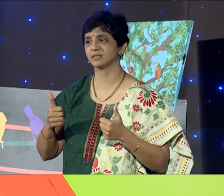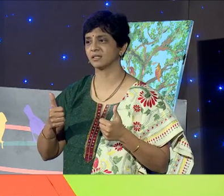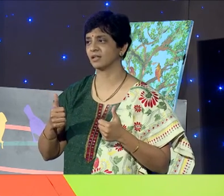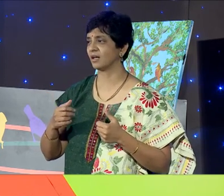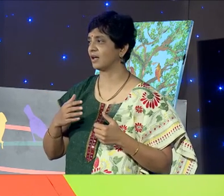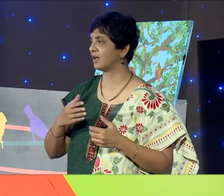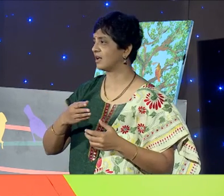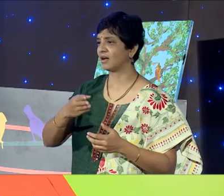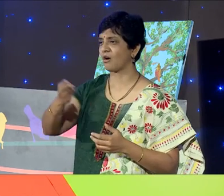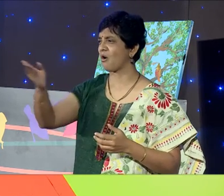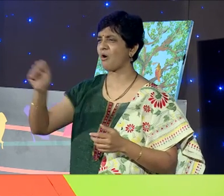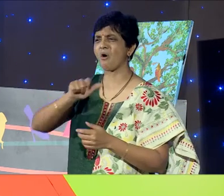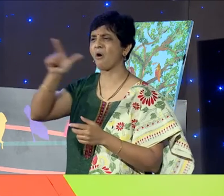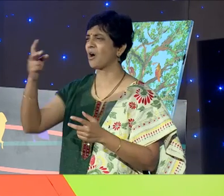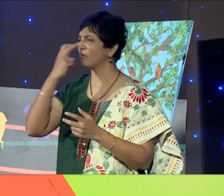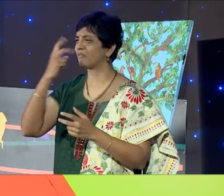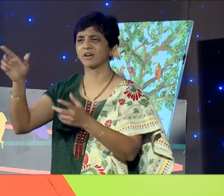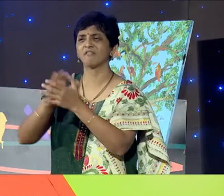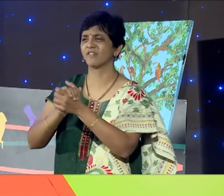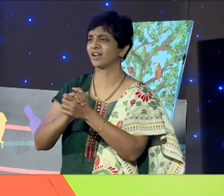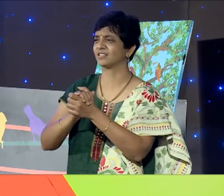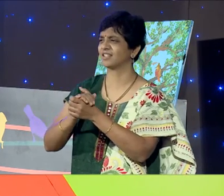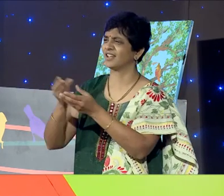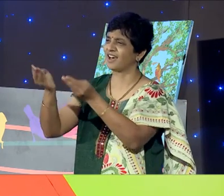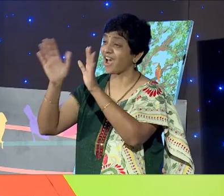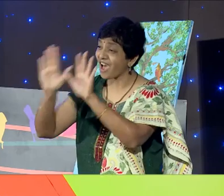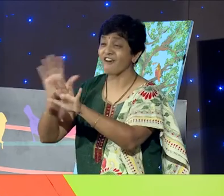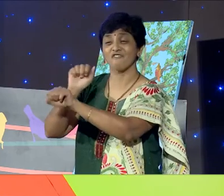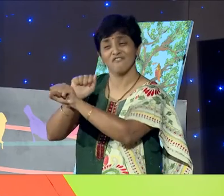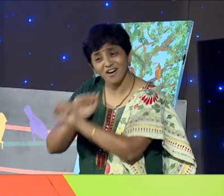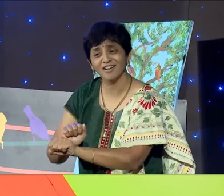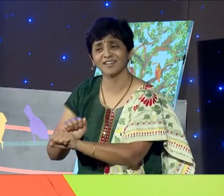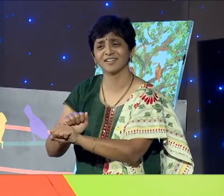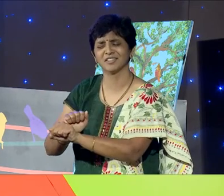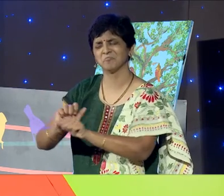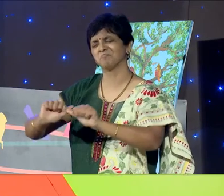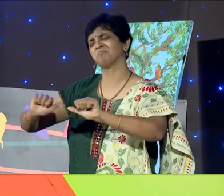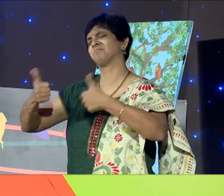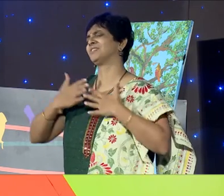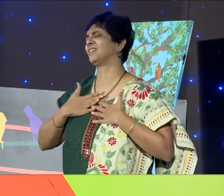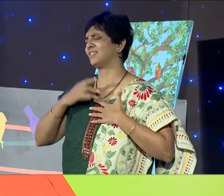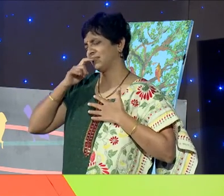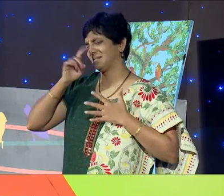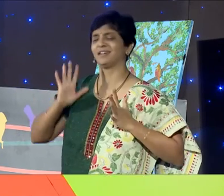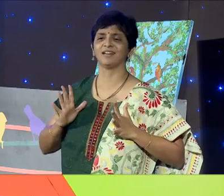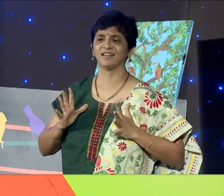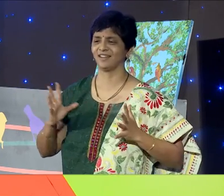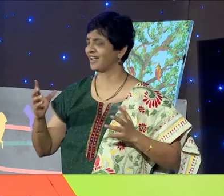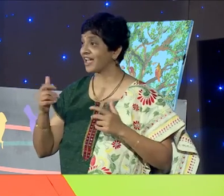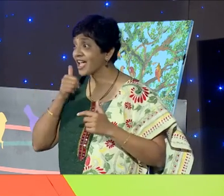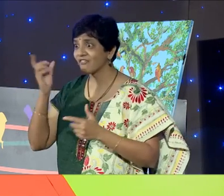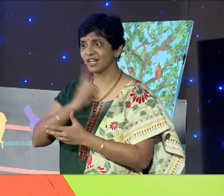स्पेशल जो मेरे विजुअल इम्पैक्ट फ्रेंड्स हैं उनको काम है, यही हमारे लिए सबसे बड़ा अचीवमेंट है। हम रोज सुबह जब इकट्ठा होते